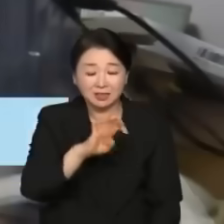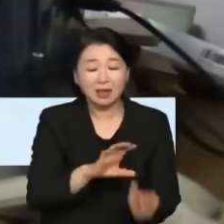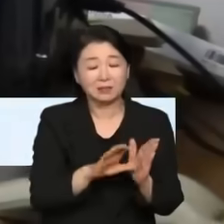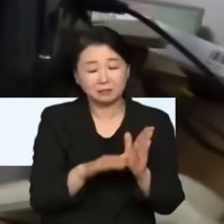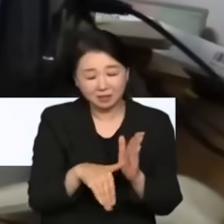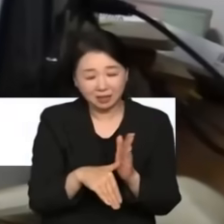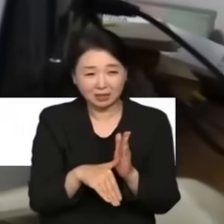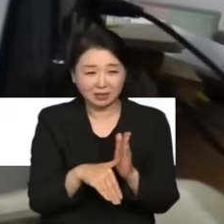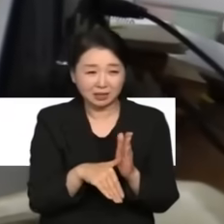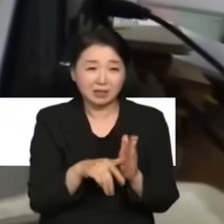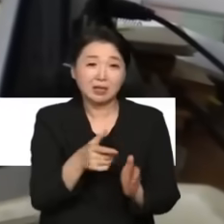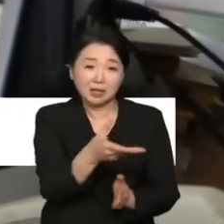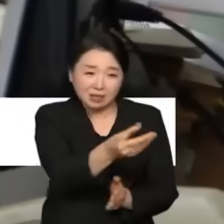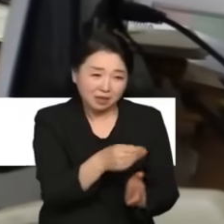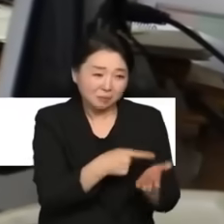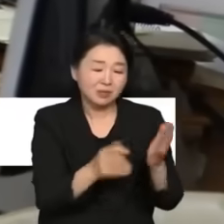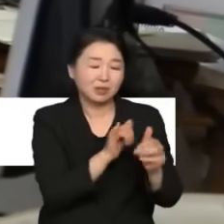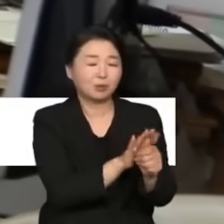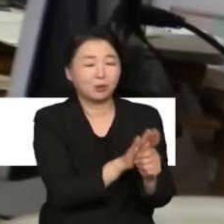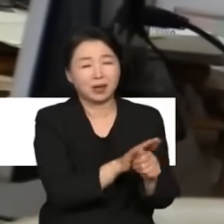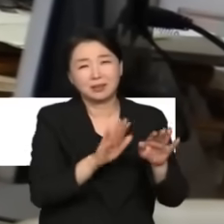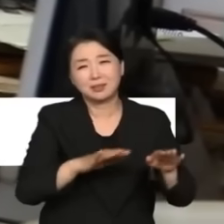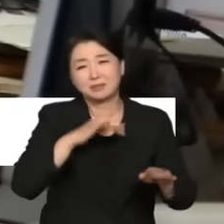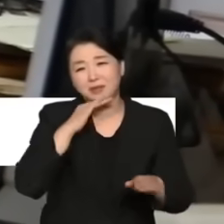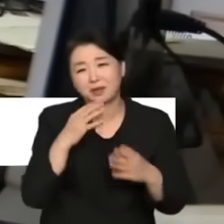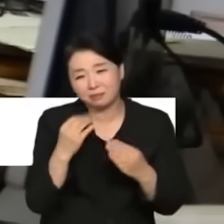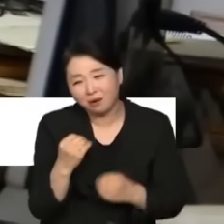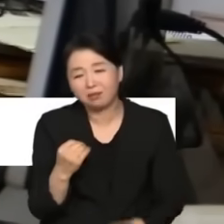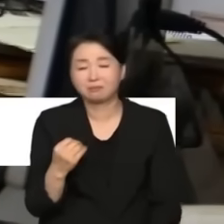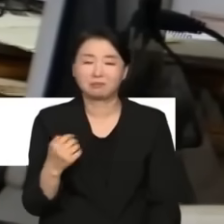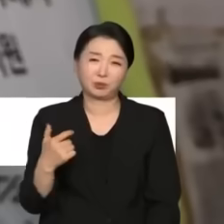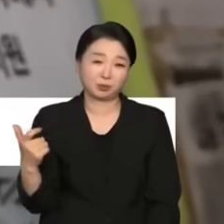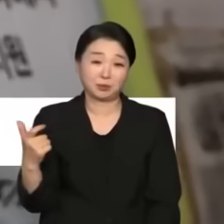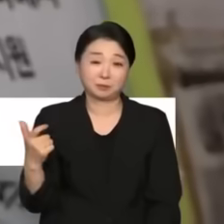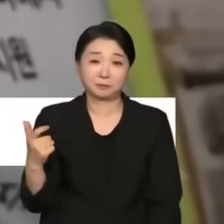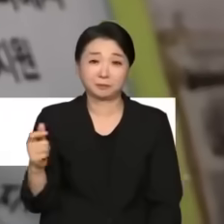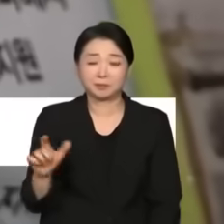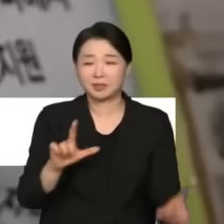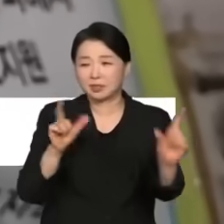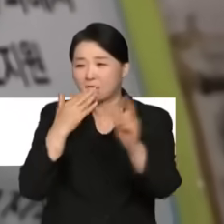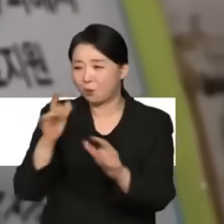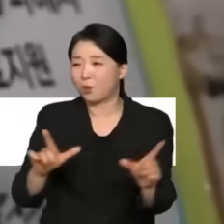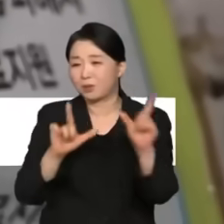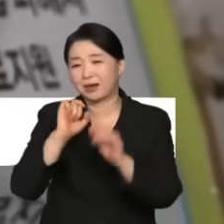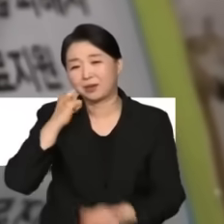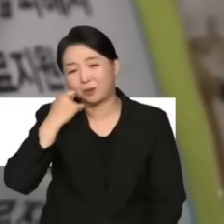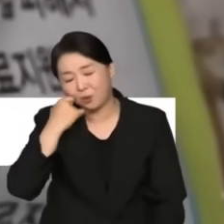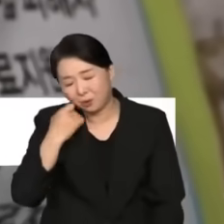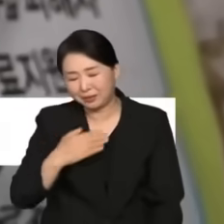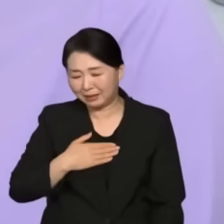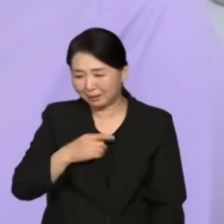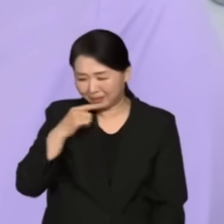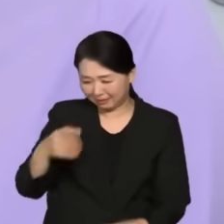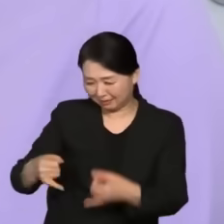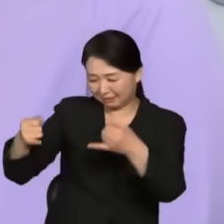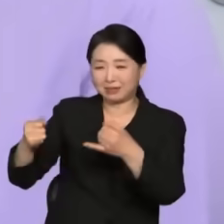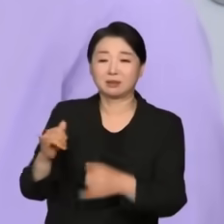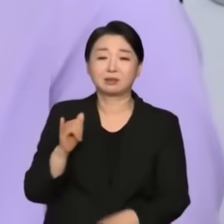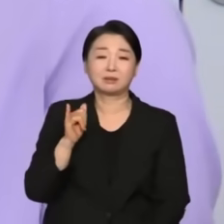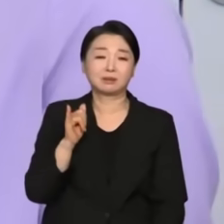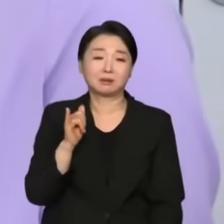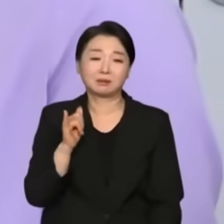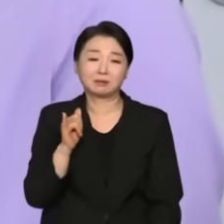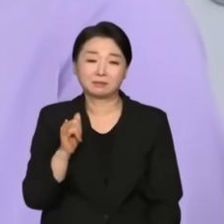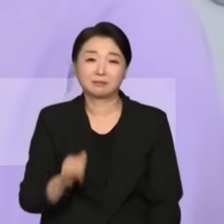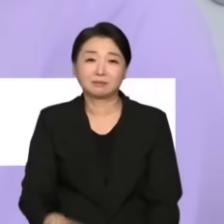처장은 어느덧 60대로 접어들었습니다 생활고를 겪으며 본인에겐 적지 않은 빛도 남았습니다가